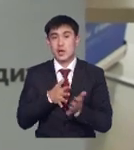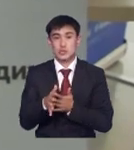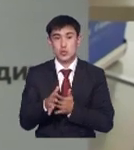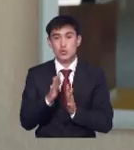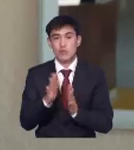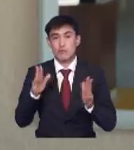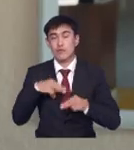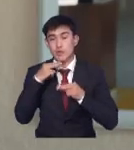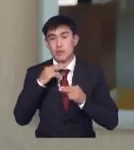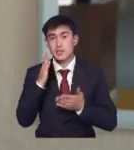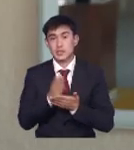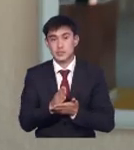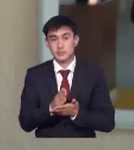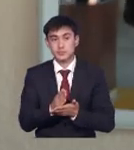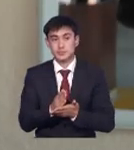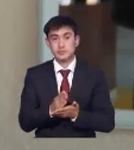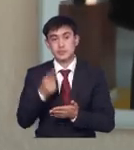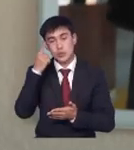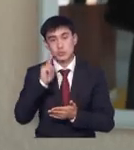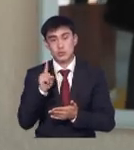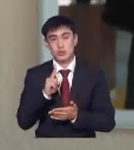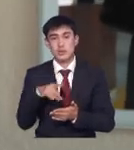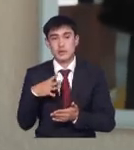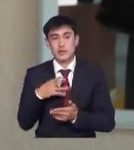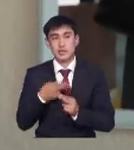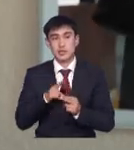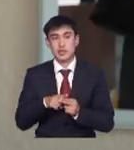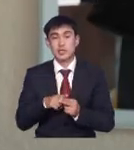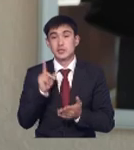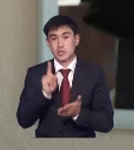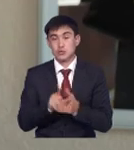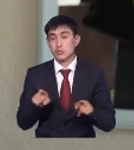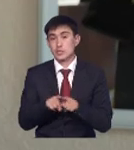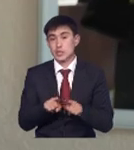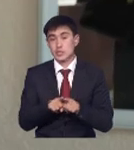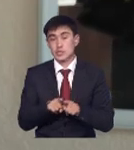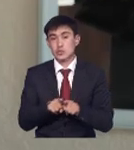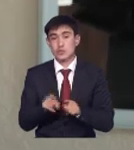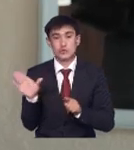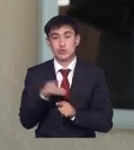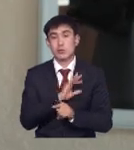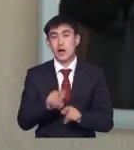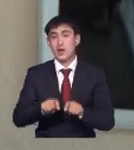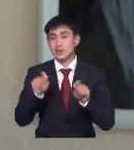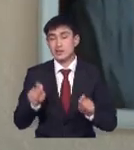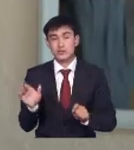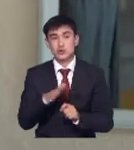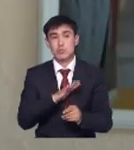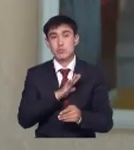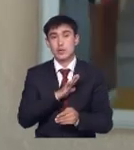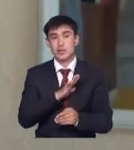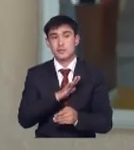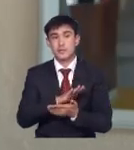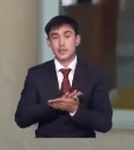уделяется очень много внимания Ну я так думаю Наверное это и должно быть чтобы как бы всё было открыто чтобы всё